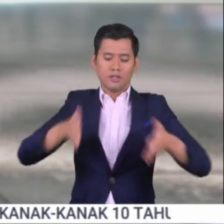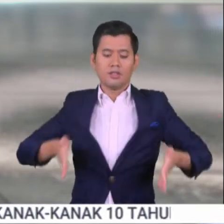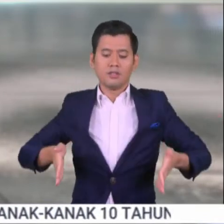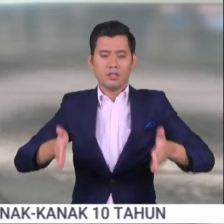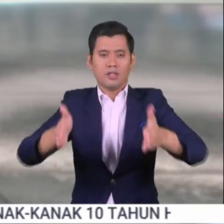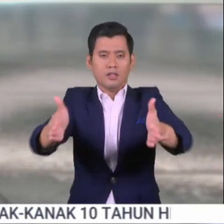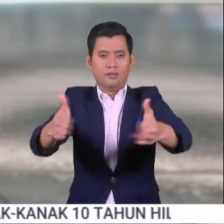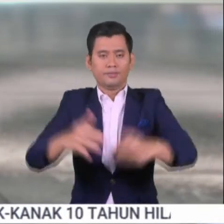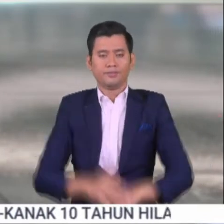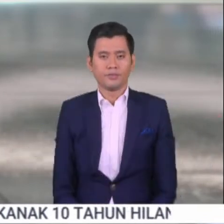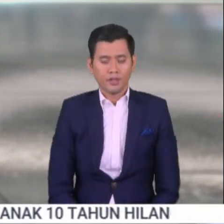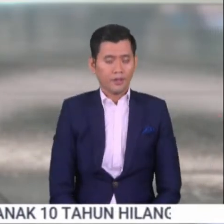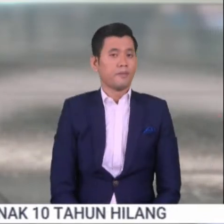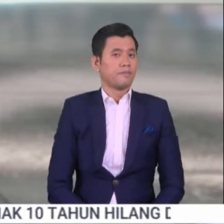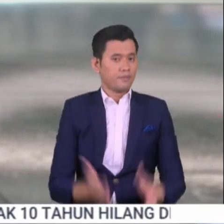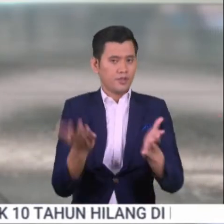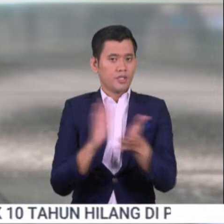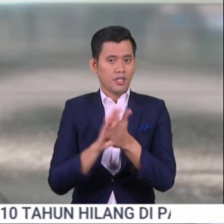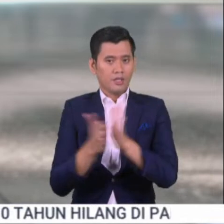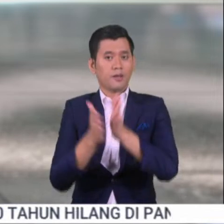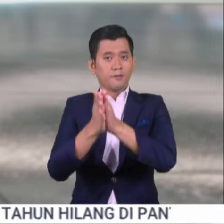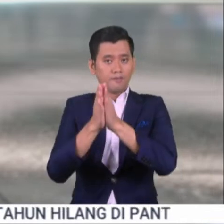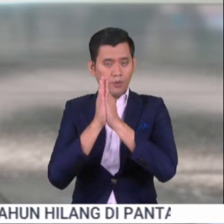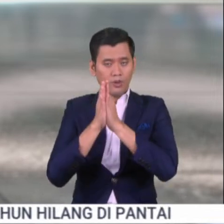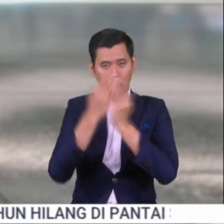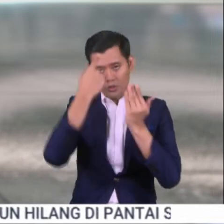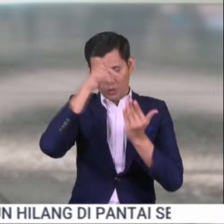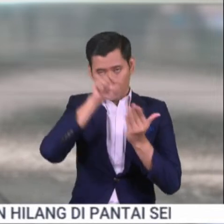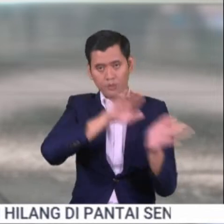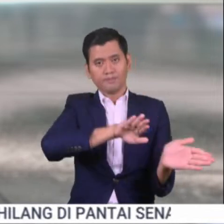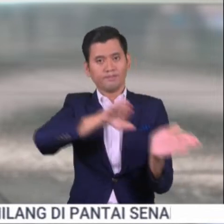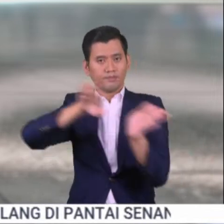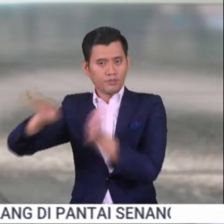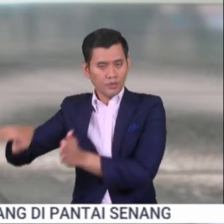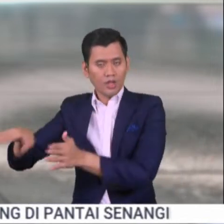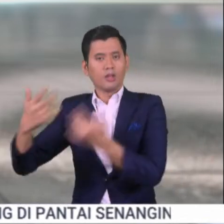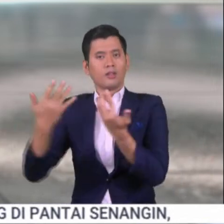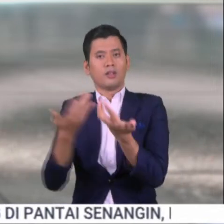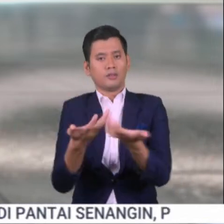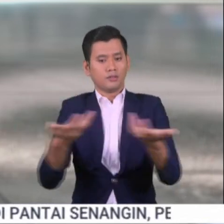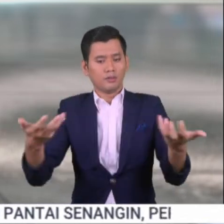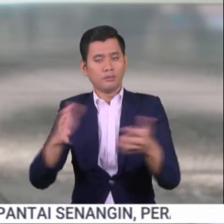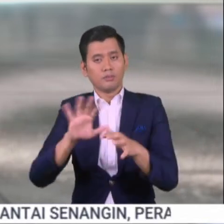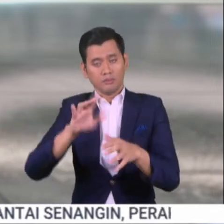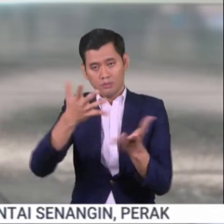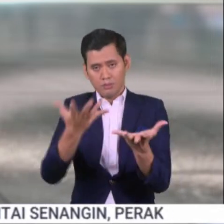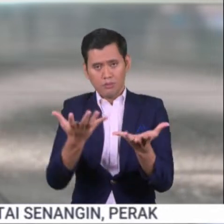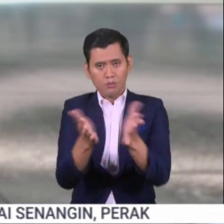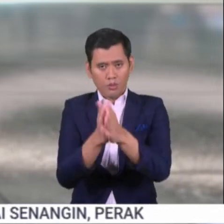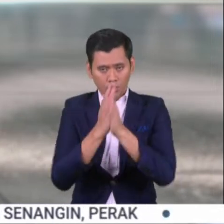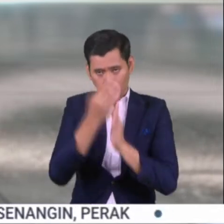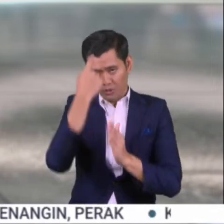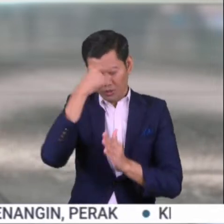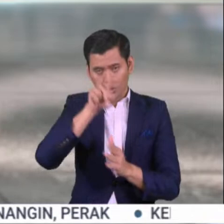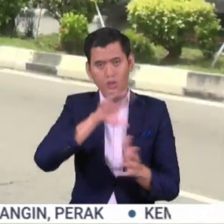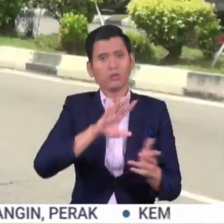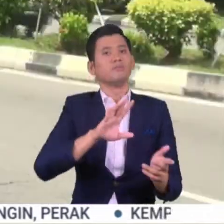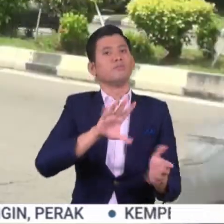parti bertanding diminta segera mengalihkannya demi keselamatan orang ramai. Jamilah Hanim Jamil sedia berkongsi perinciannya.